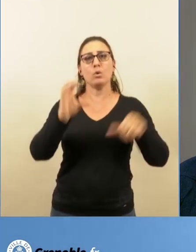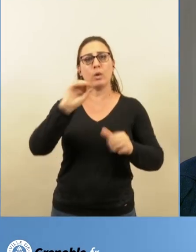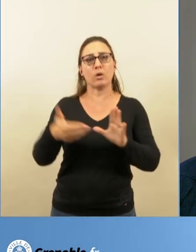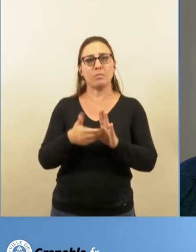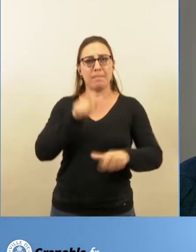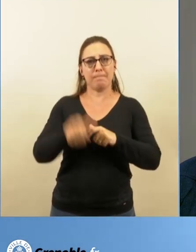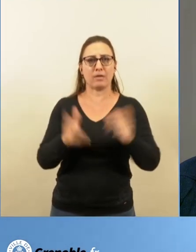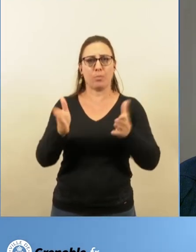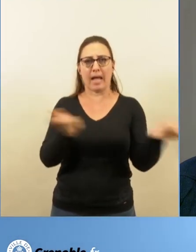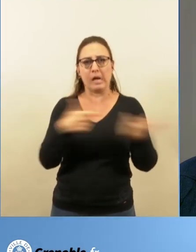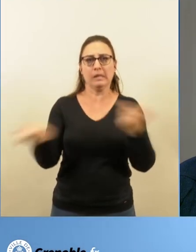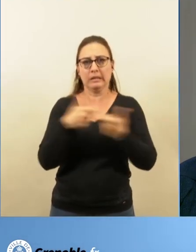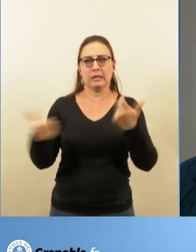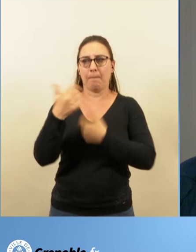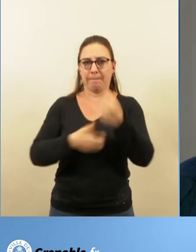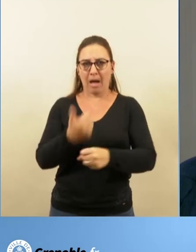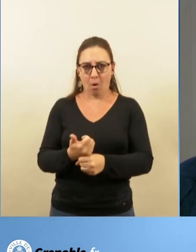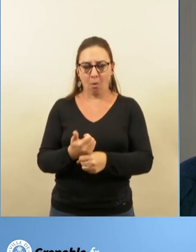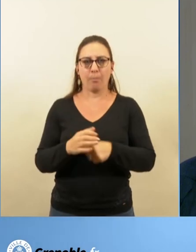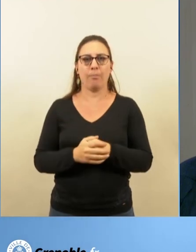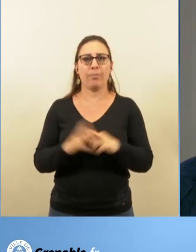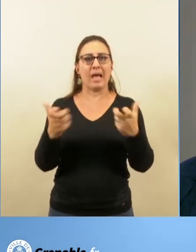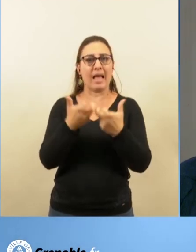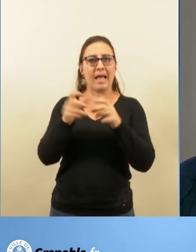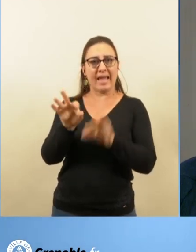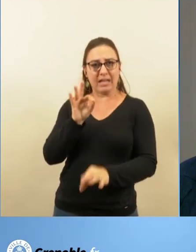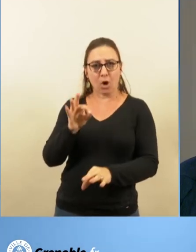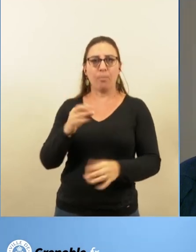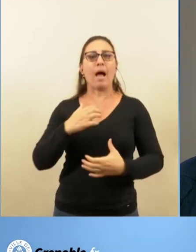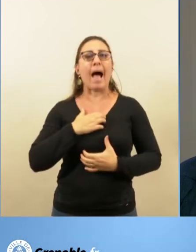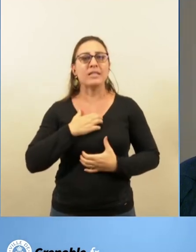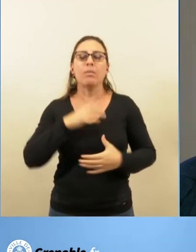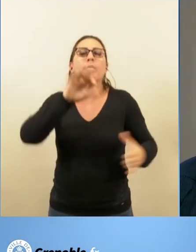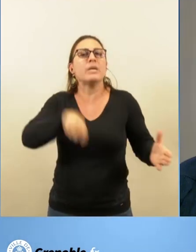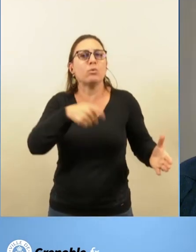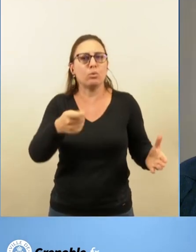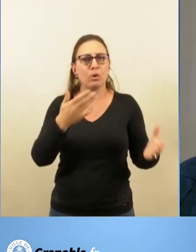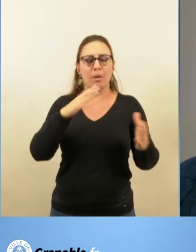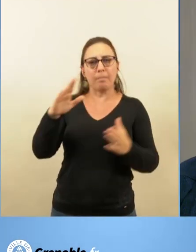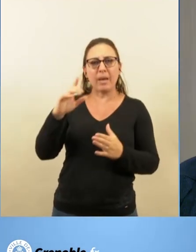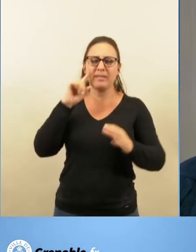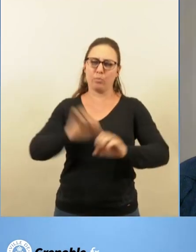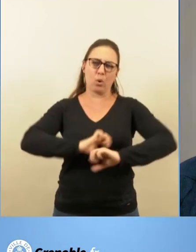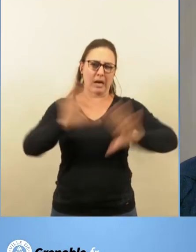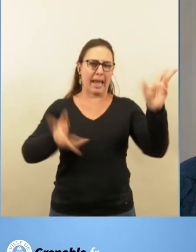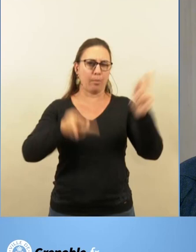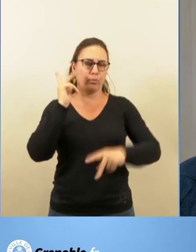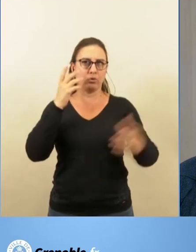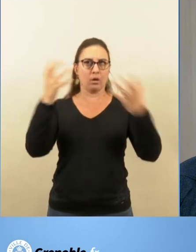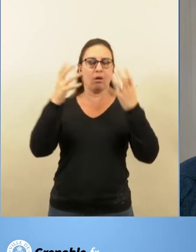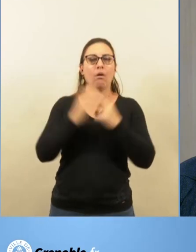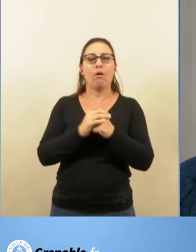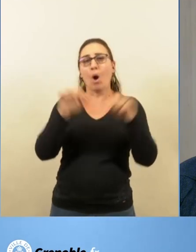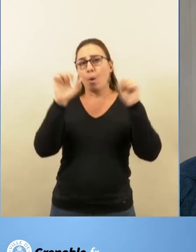hospitalisations par et je prends ici l'exemple de l'asthme mais c'est évidemment par souci de clarté j'aurais pu également